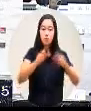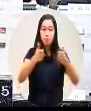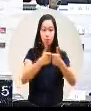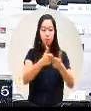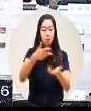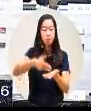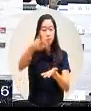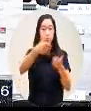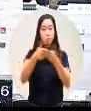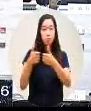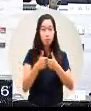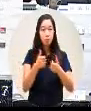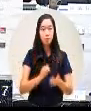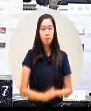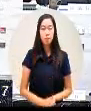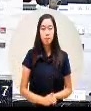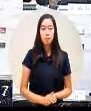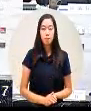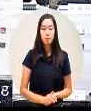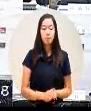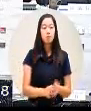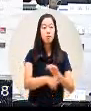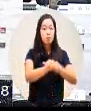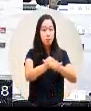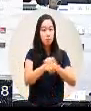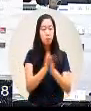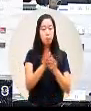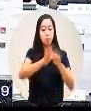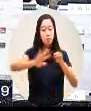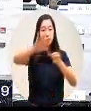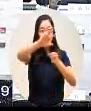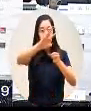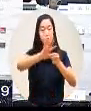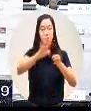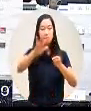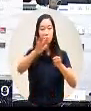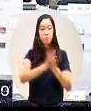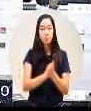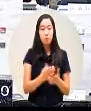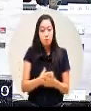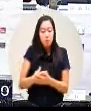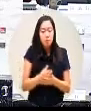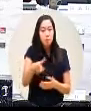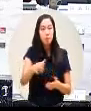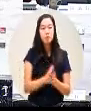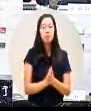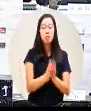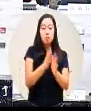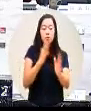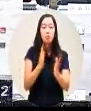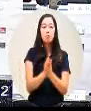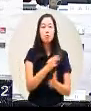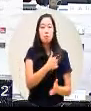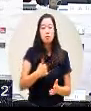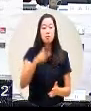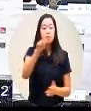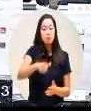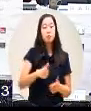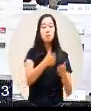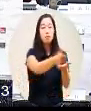会议，市立六龟高级中学橄榄球队吼，徐国贤教练呐